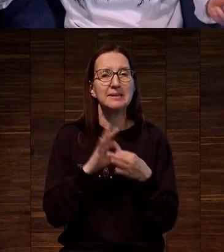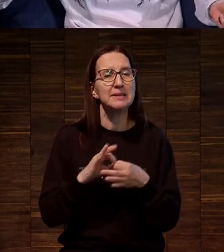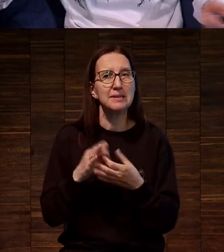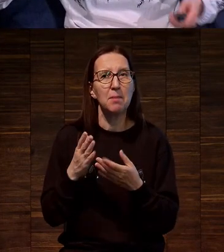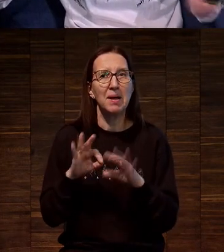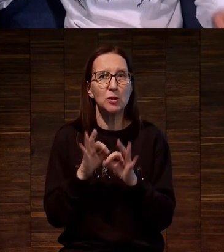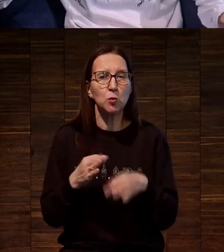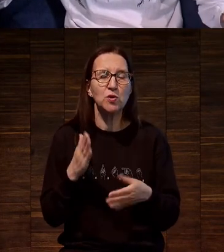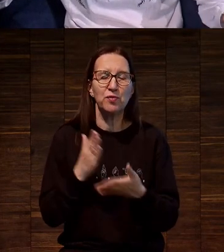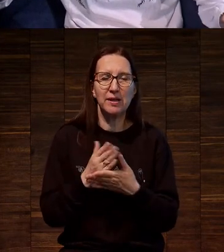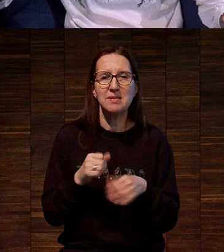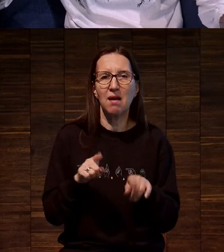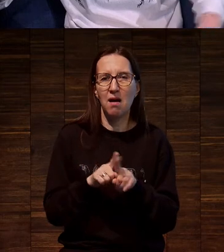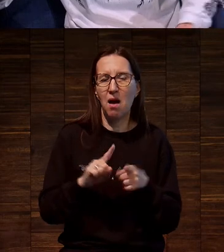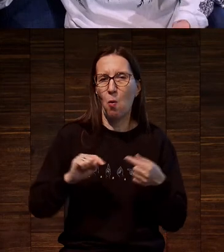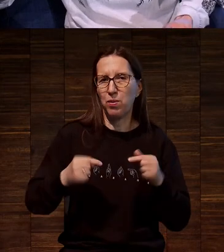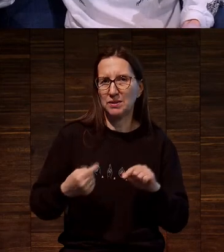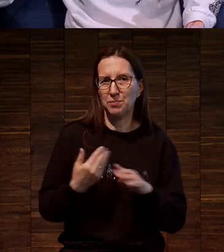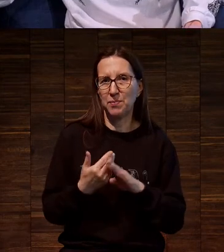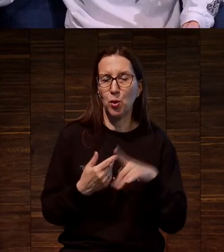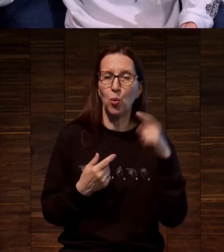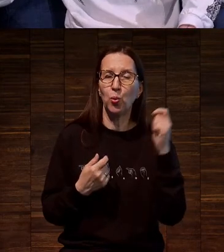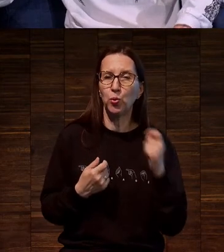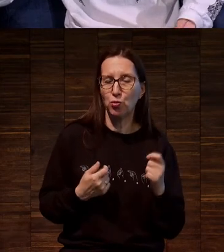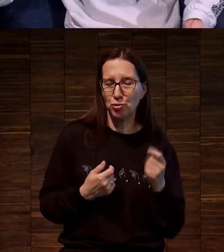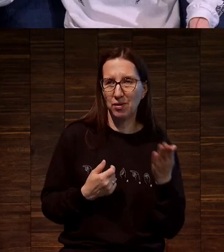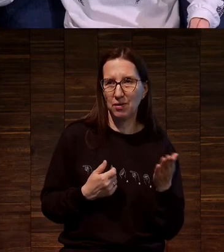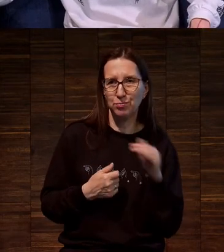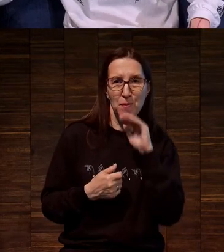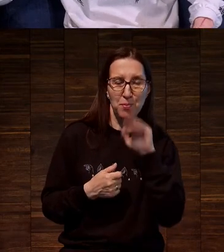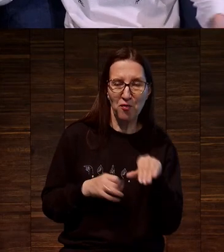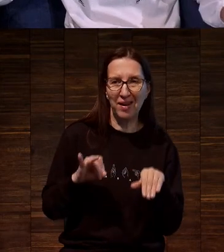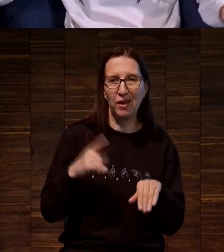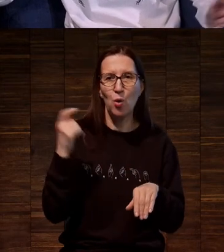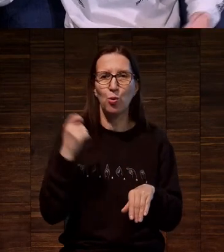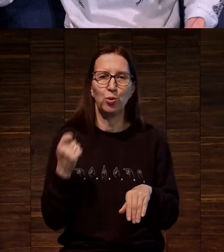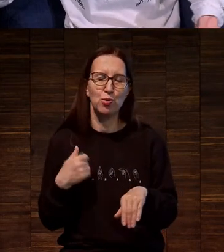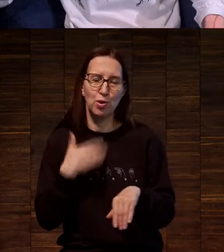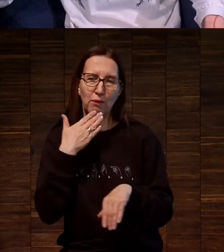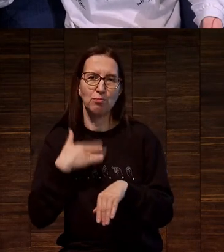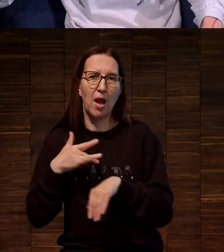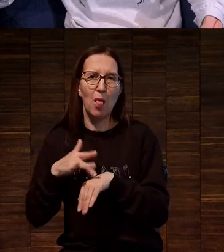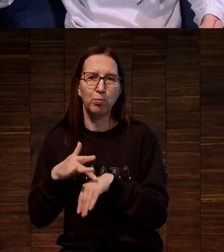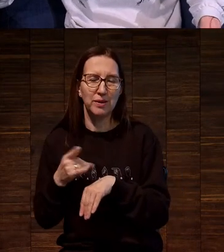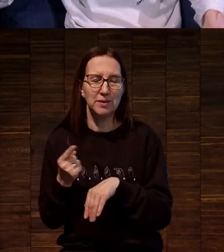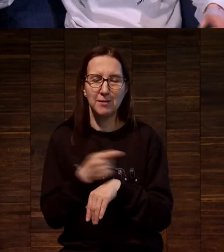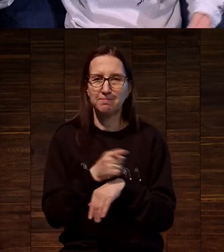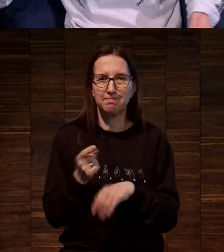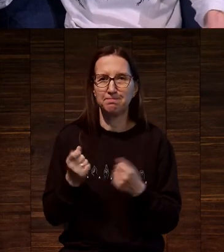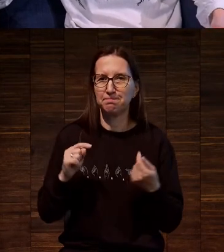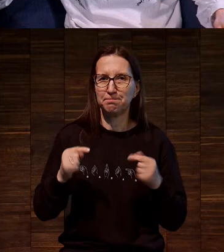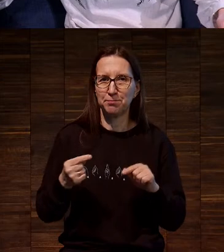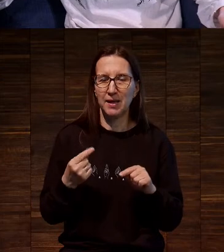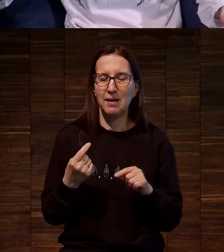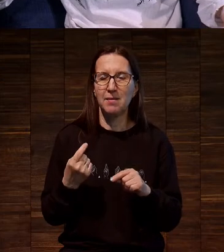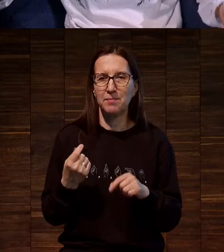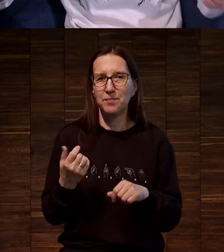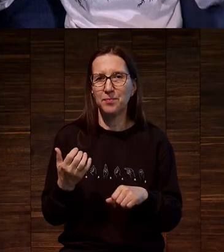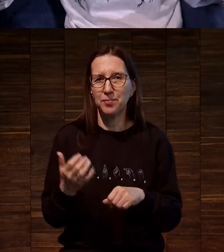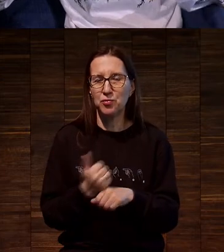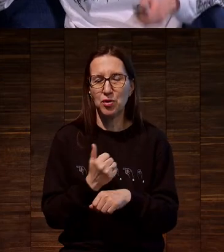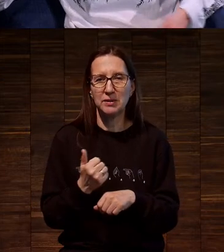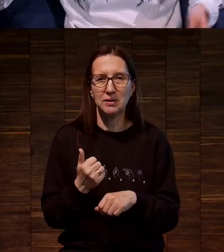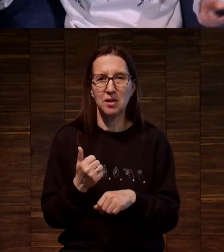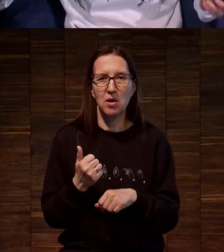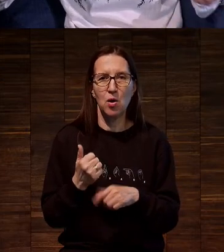и художник-профессионал. Ой, там должен быть и любитель, а не художник. Профессионал и любитель. Вот, маргинализируя